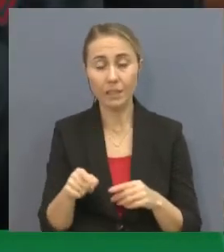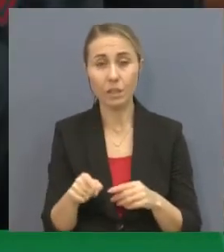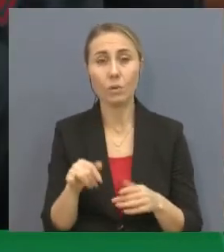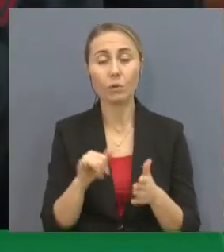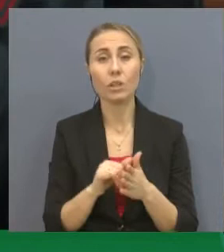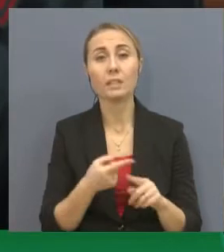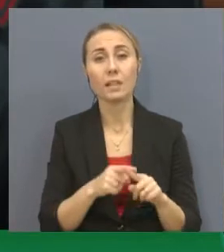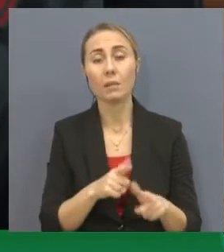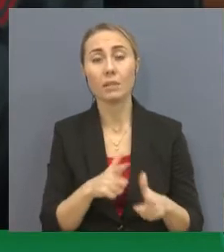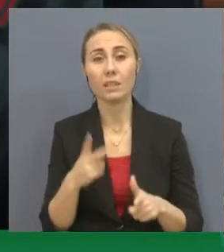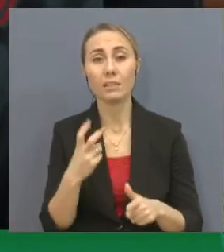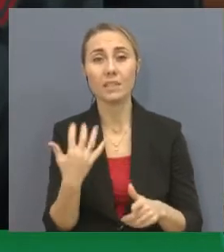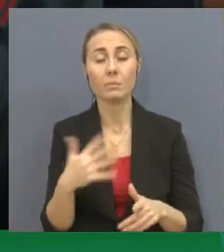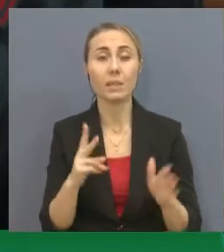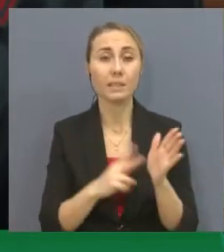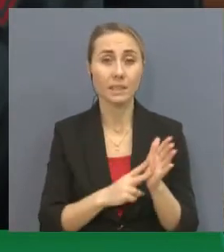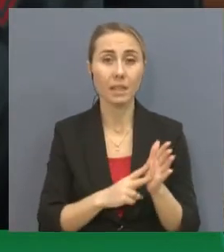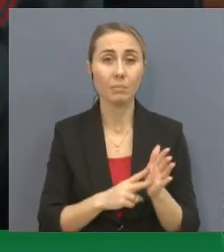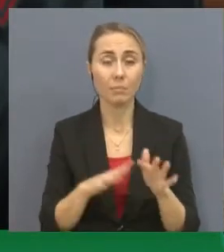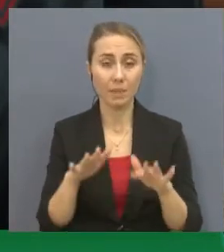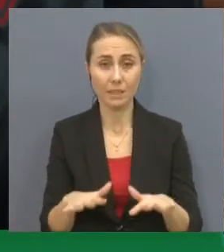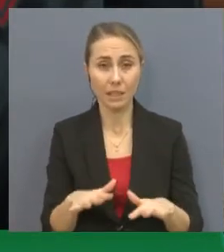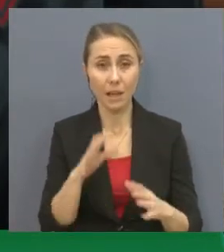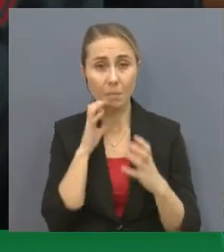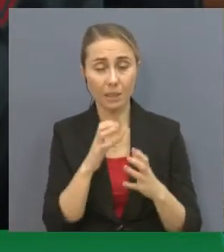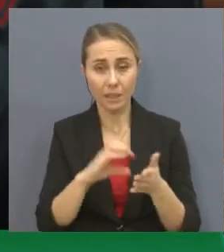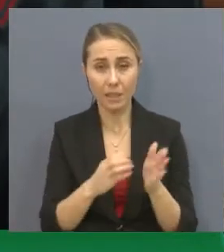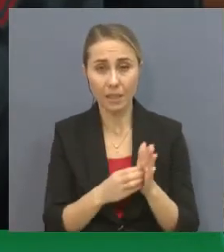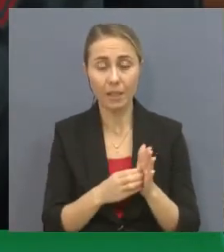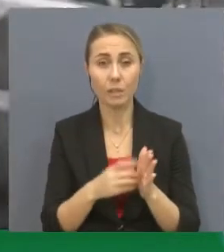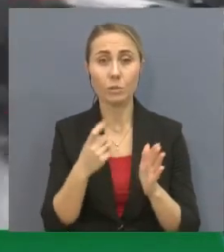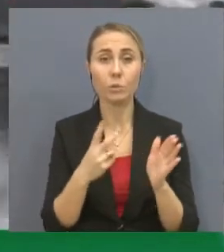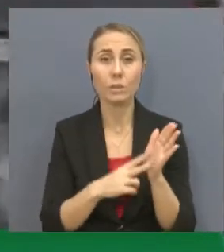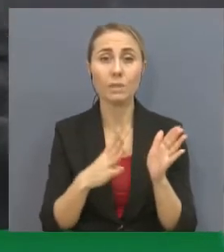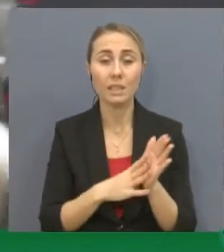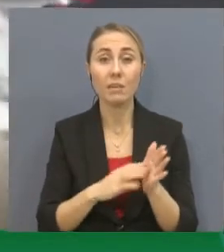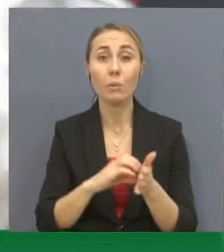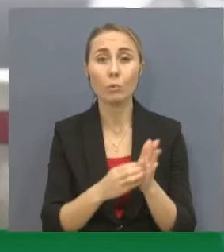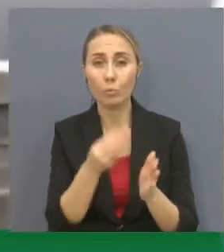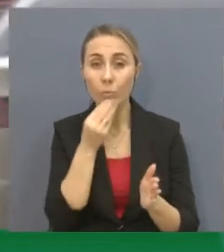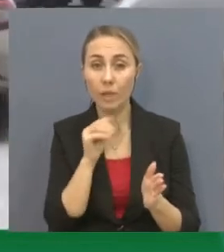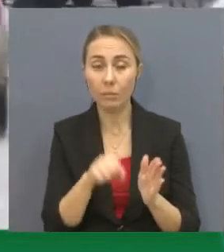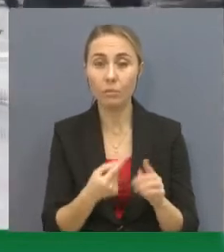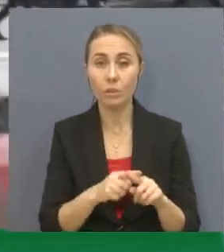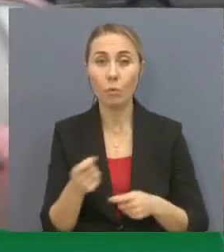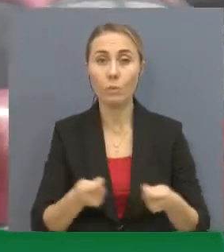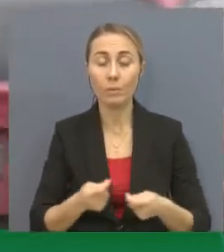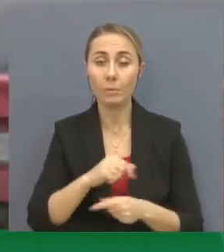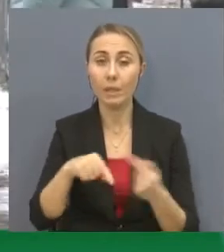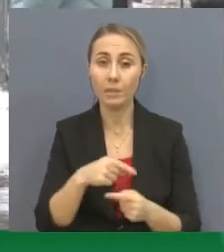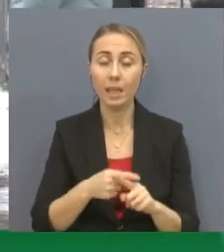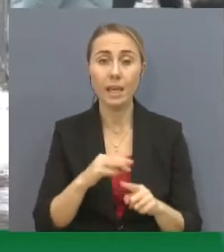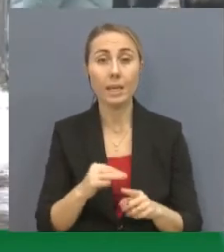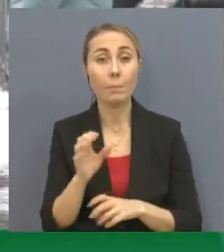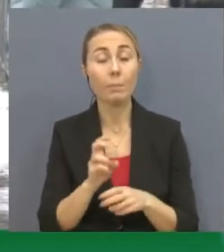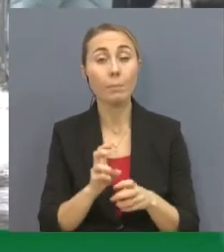двести пятьдесят семь пунктов обогрева и 107 девять пунктов питания стоит отметить управлением предпринимательства и промышленности